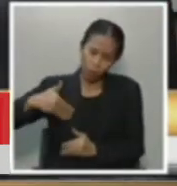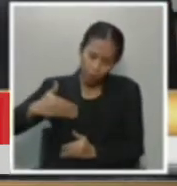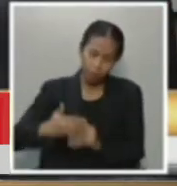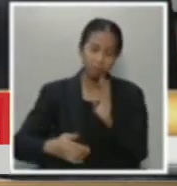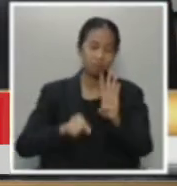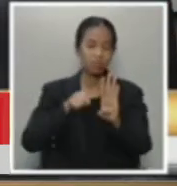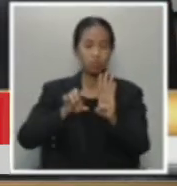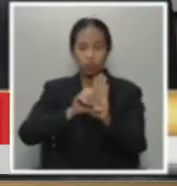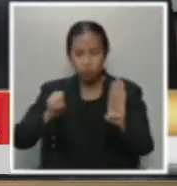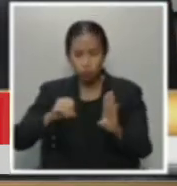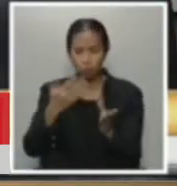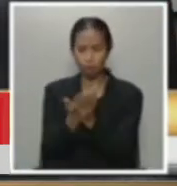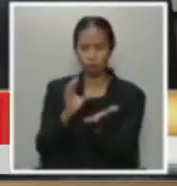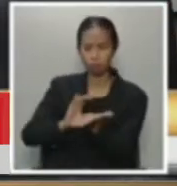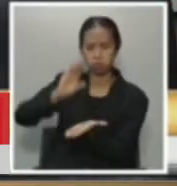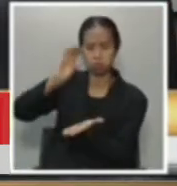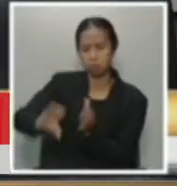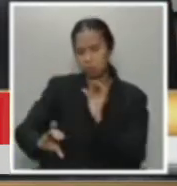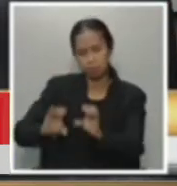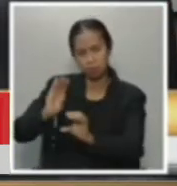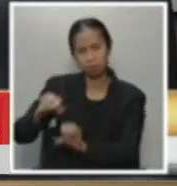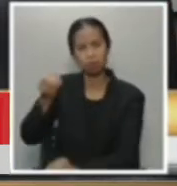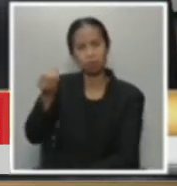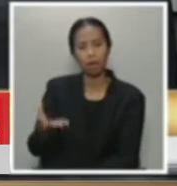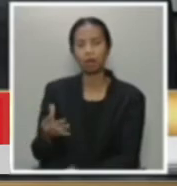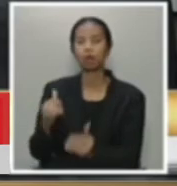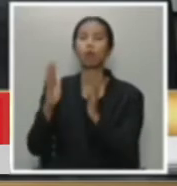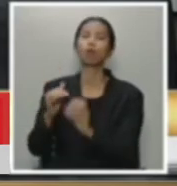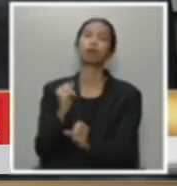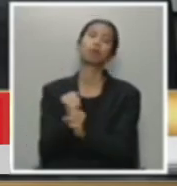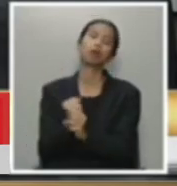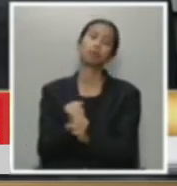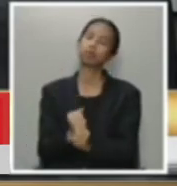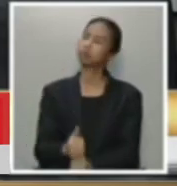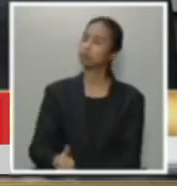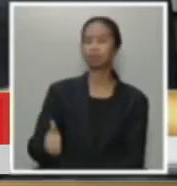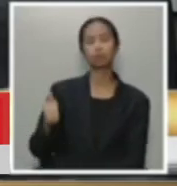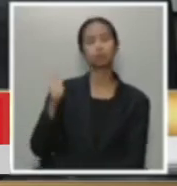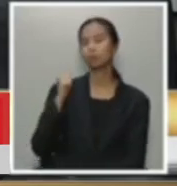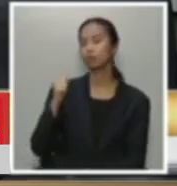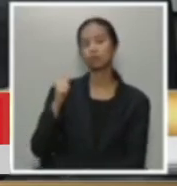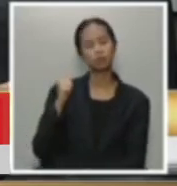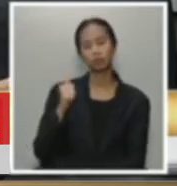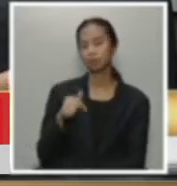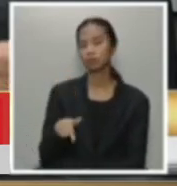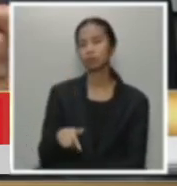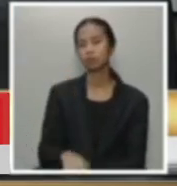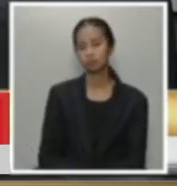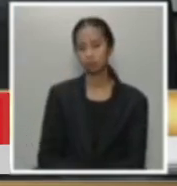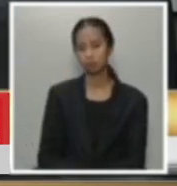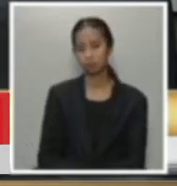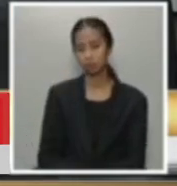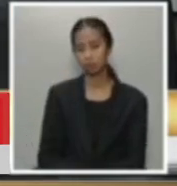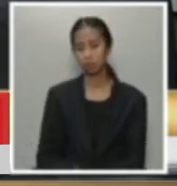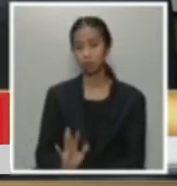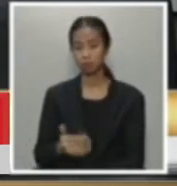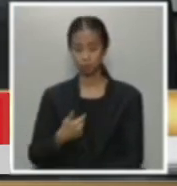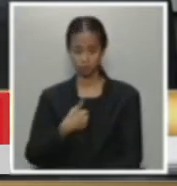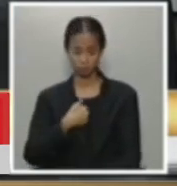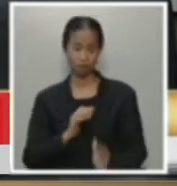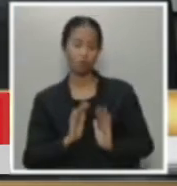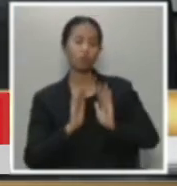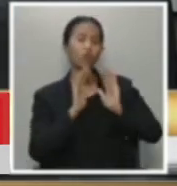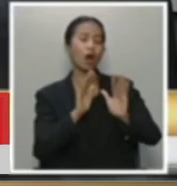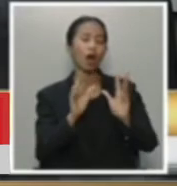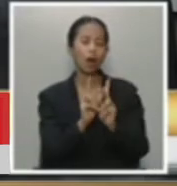าไหร่เดี๋ยวนี้เจ้าหน้าที่ยังเหมือนเดิมจำนวนมากยังเหมือนเดิมขอบอกคณะกรรมการปฏิรู